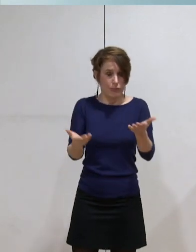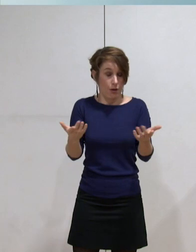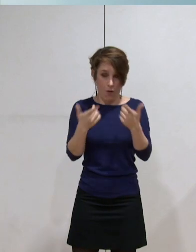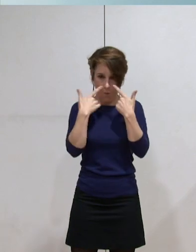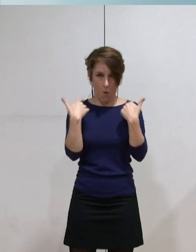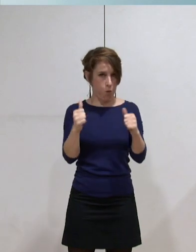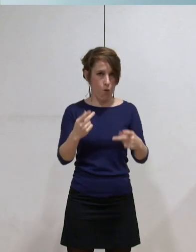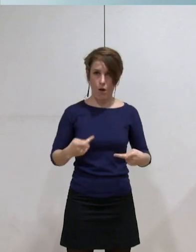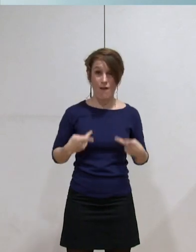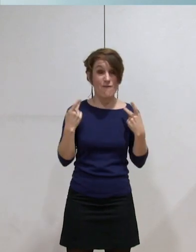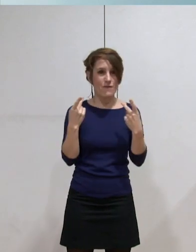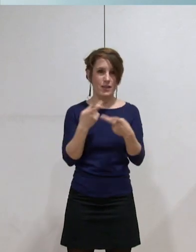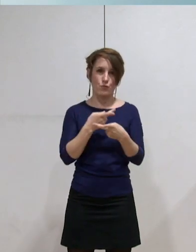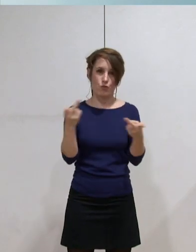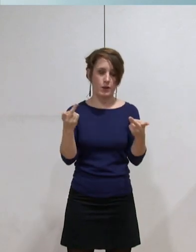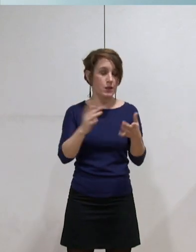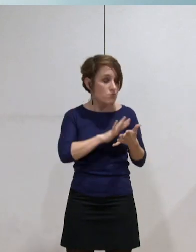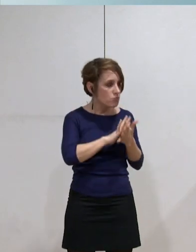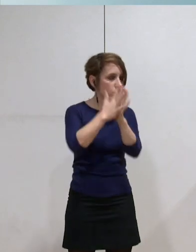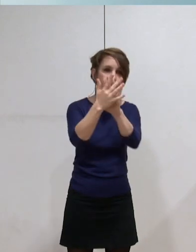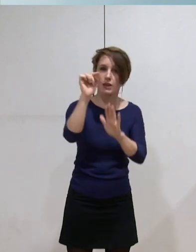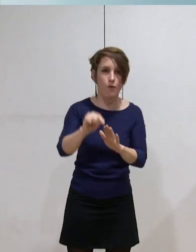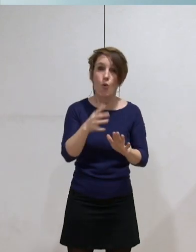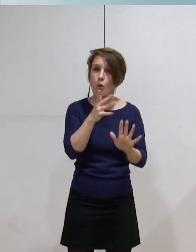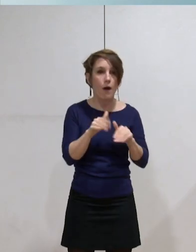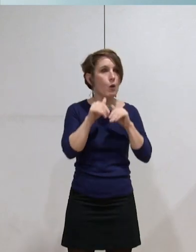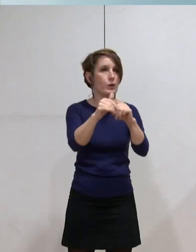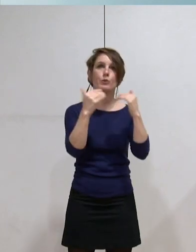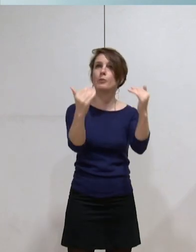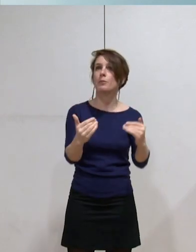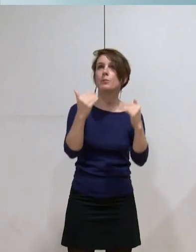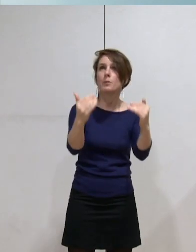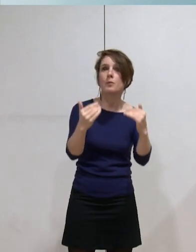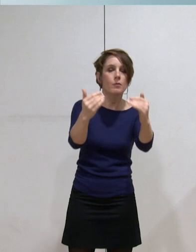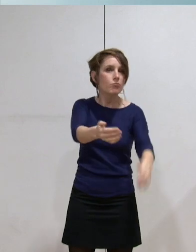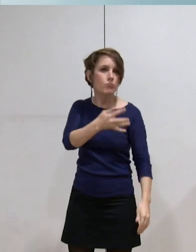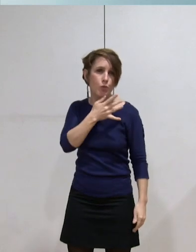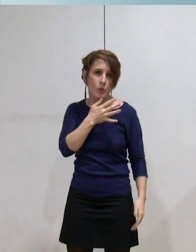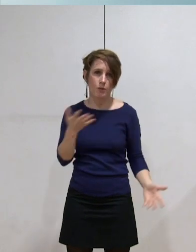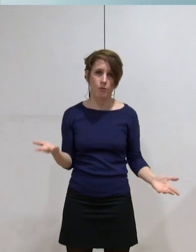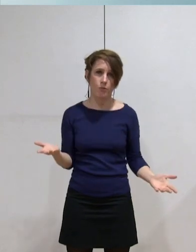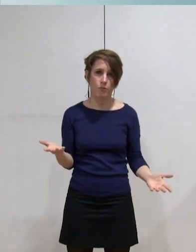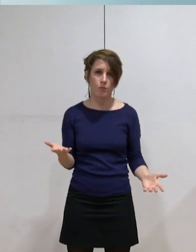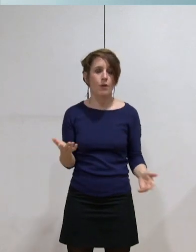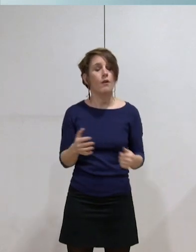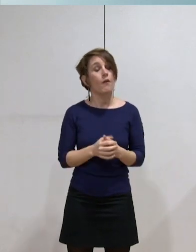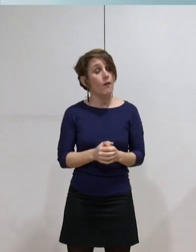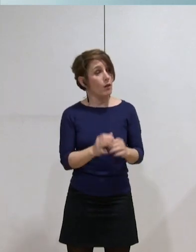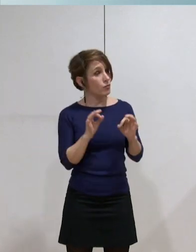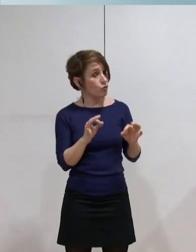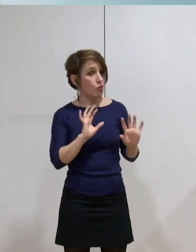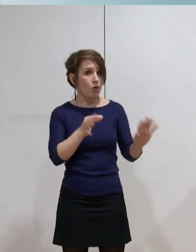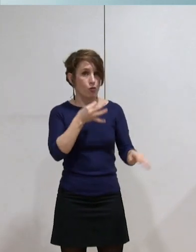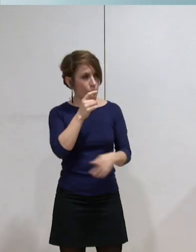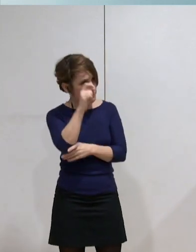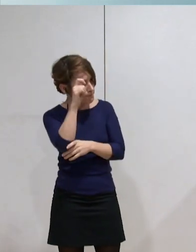publique doit changer donc elle ne peut plus continuer comme cela je salue d'ailleurs ici les